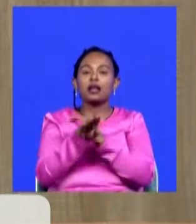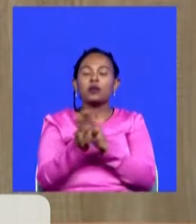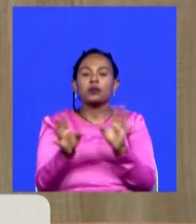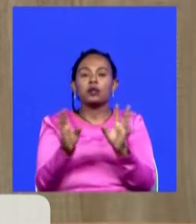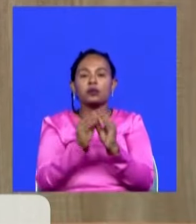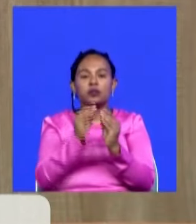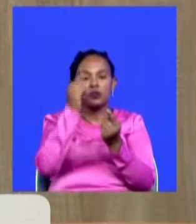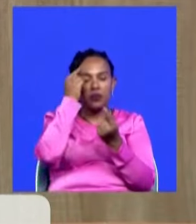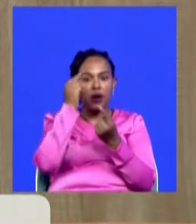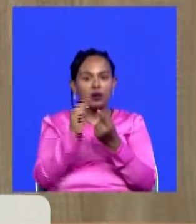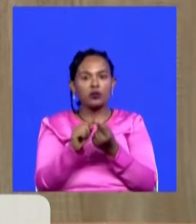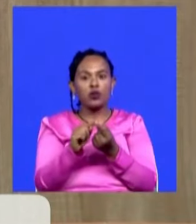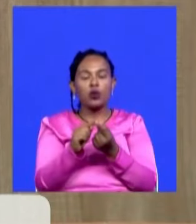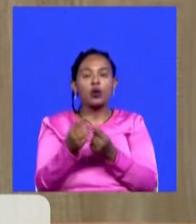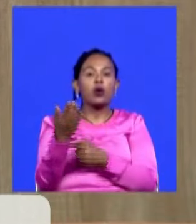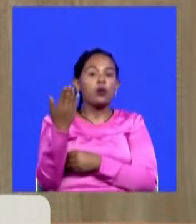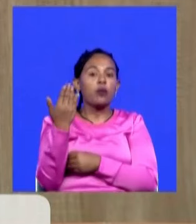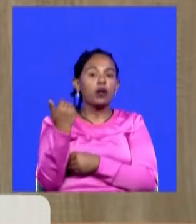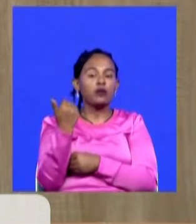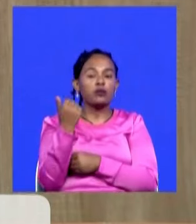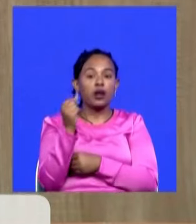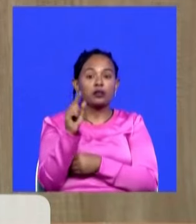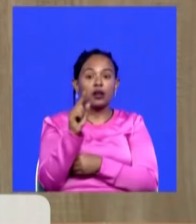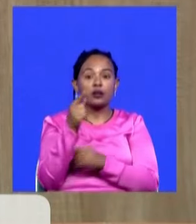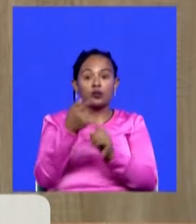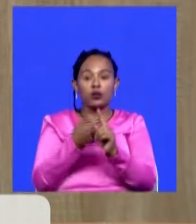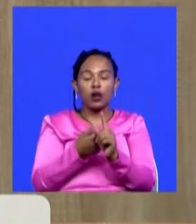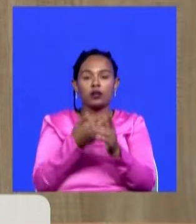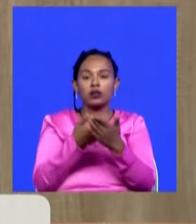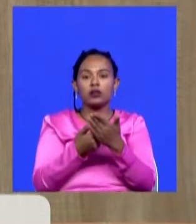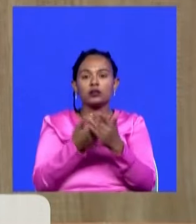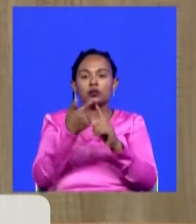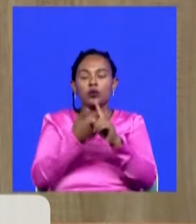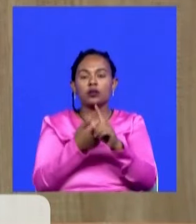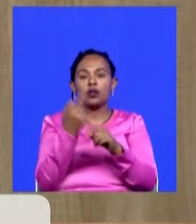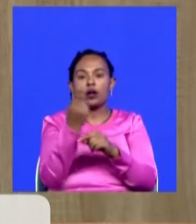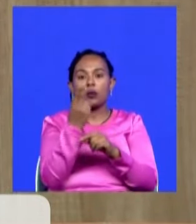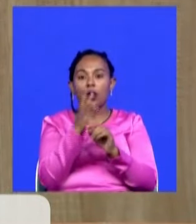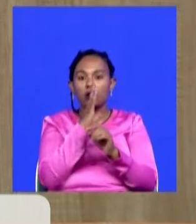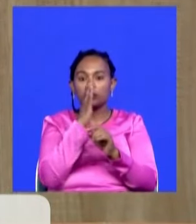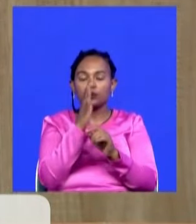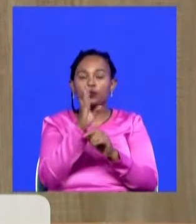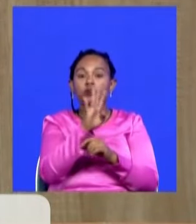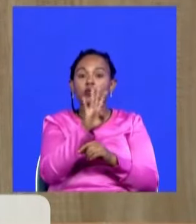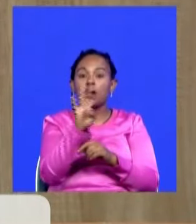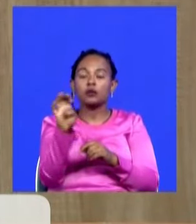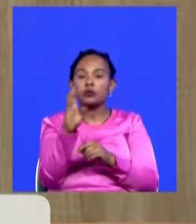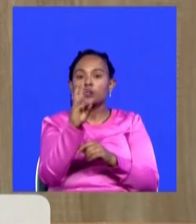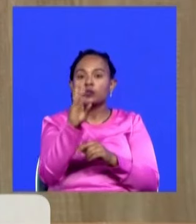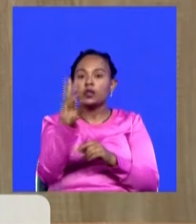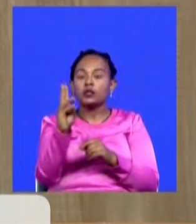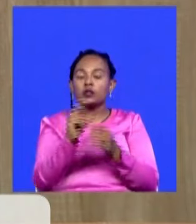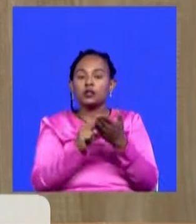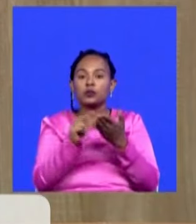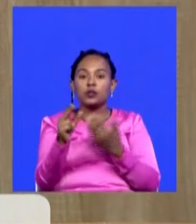ለመሰብሰብ አቅዶ ባለፉት 11 ወራት የዚህ ወር አልተጠቃለለም። 466 ቢሊዮን